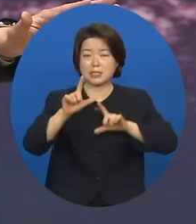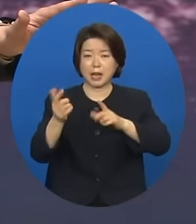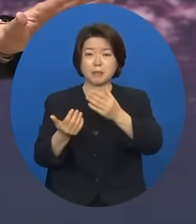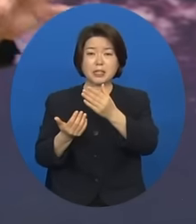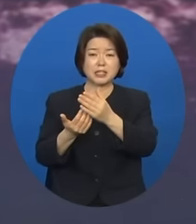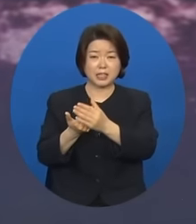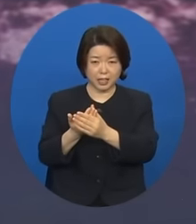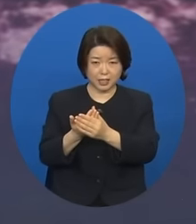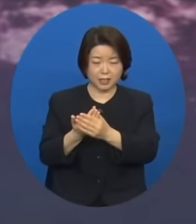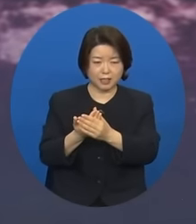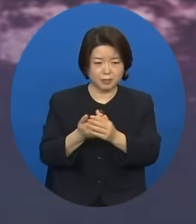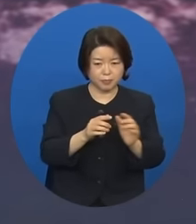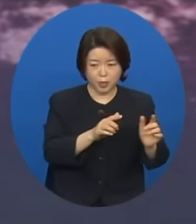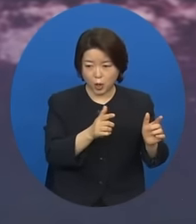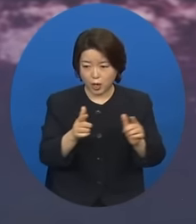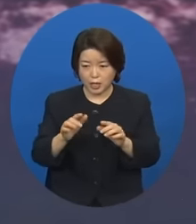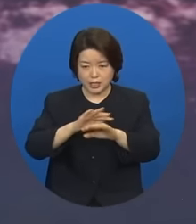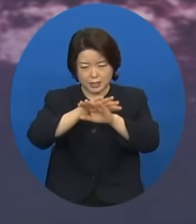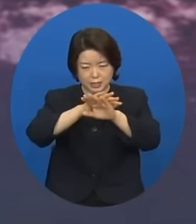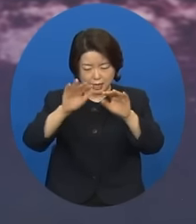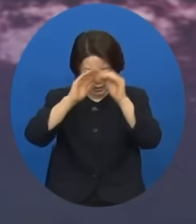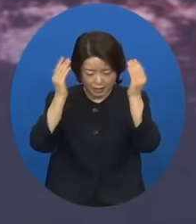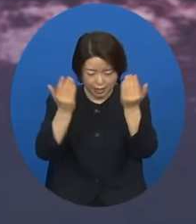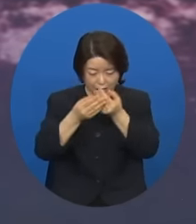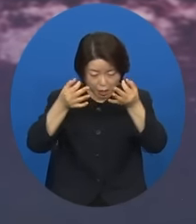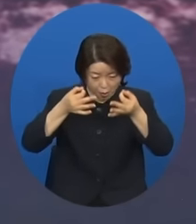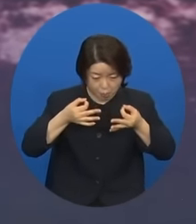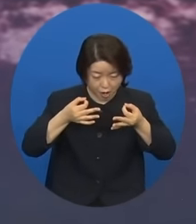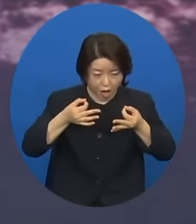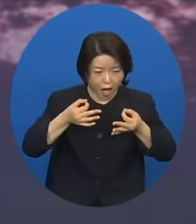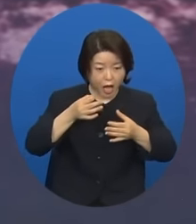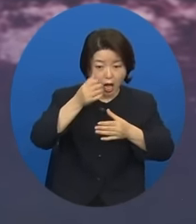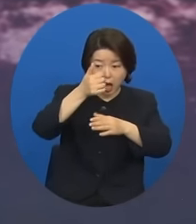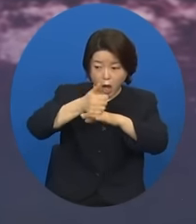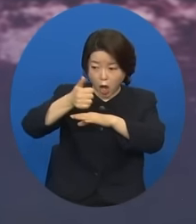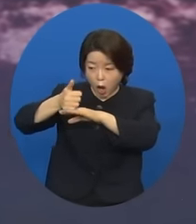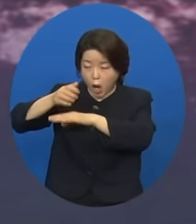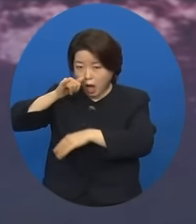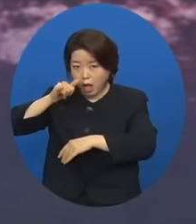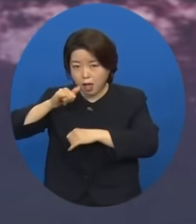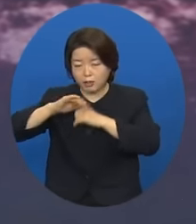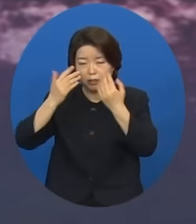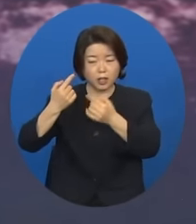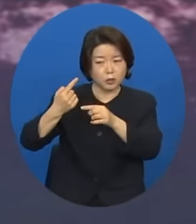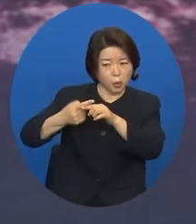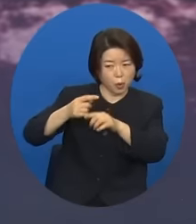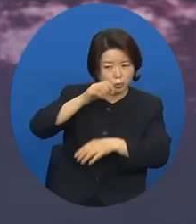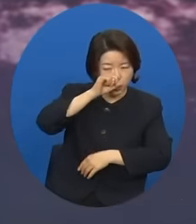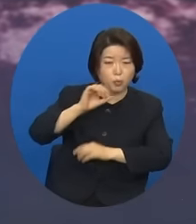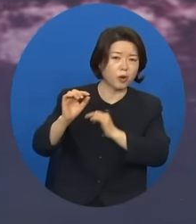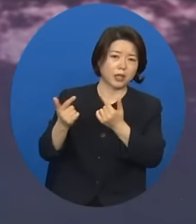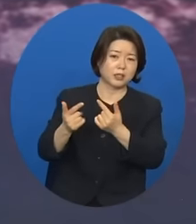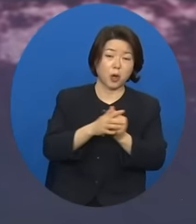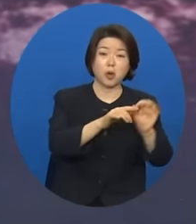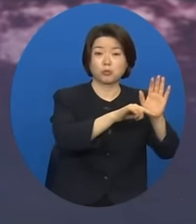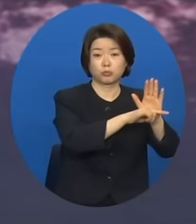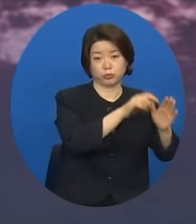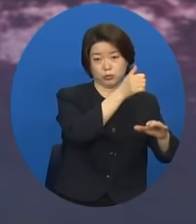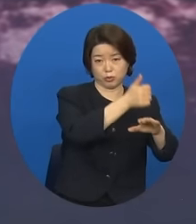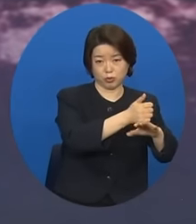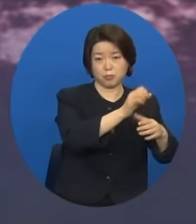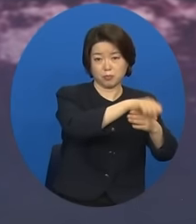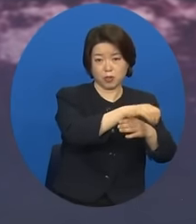있는 것들 한번 잘 한번 살펴보세요 열매들이 있어요 근데 다 긍정적인 열매는 아닙니다 부정적인 열매들이